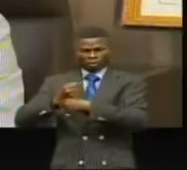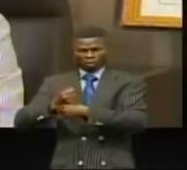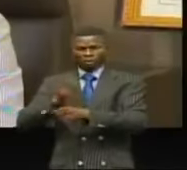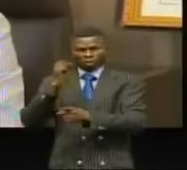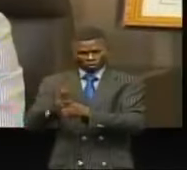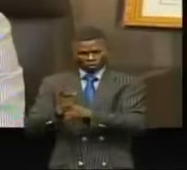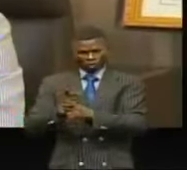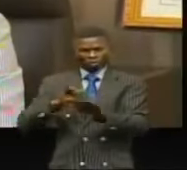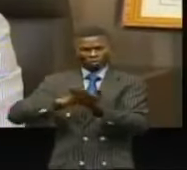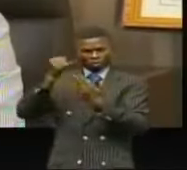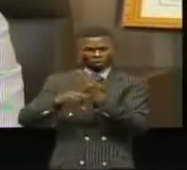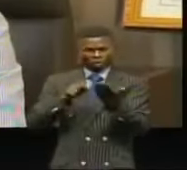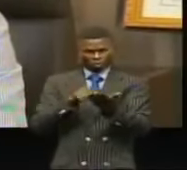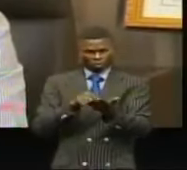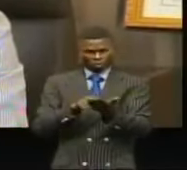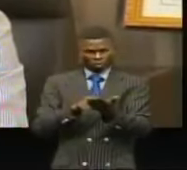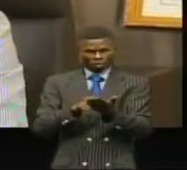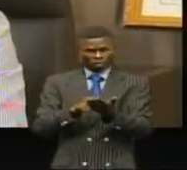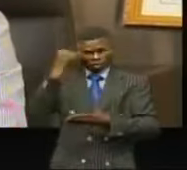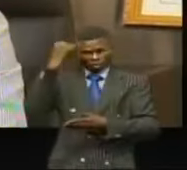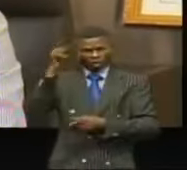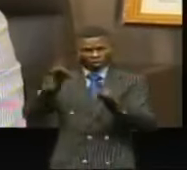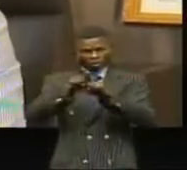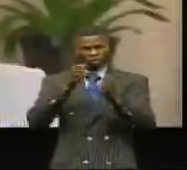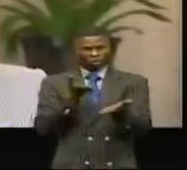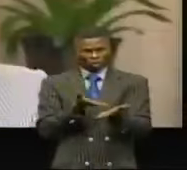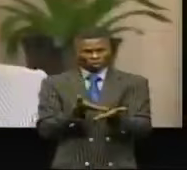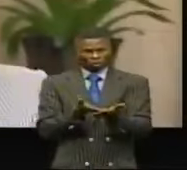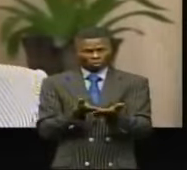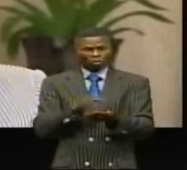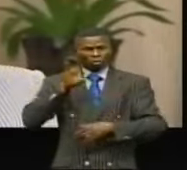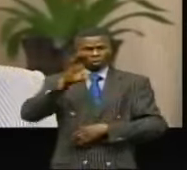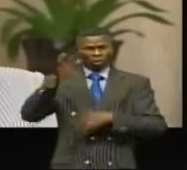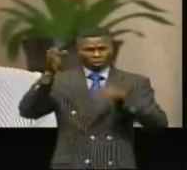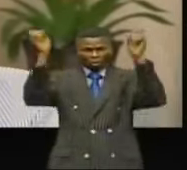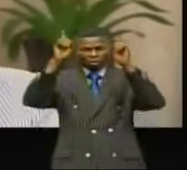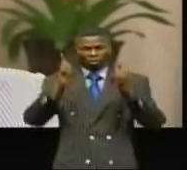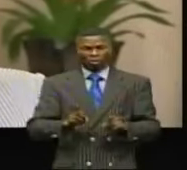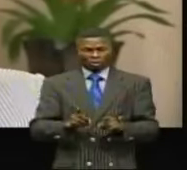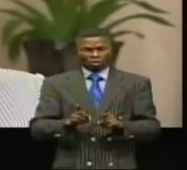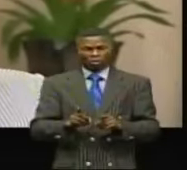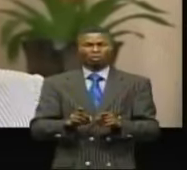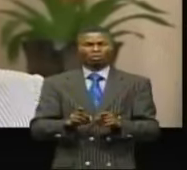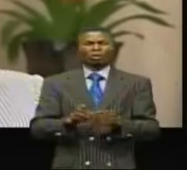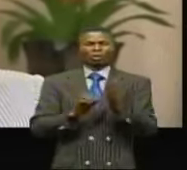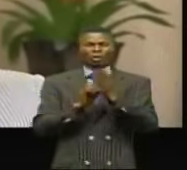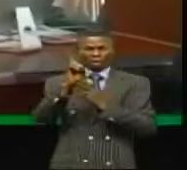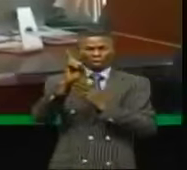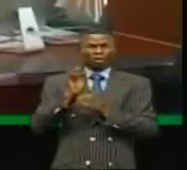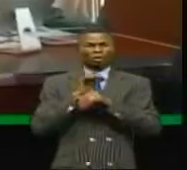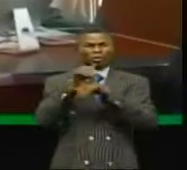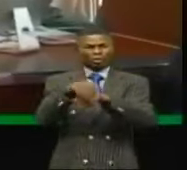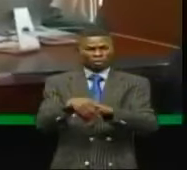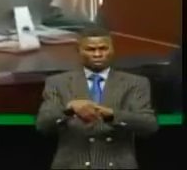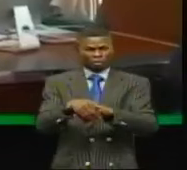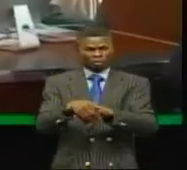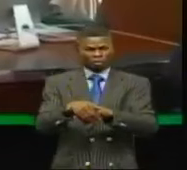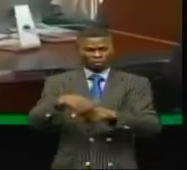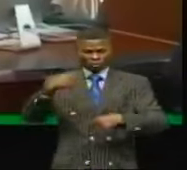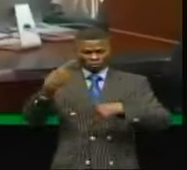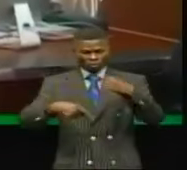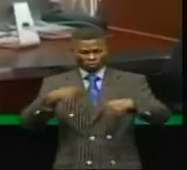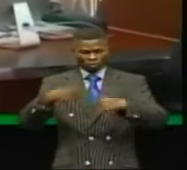de cette banque. Dans les mêmes ordres d'idées, la Banque africaine de développement s'est engagée, après négociation